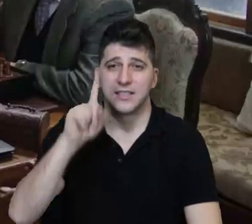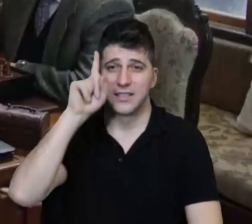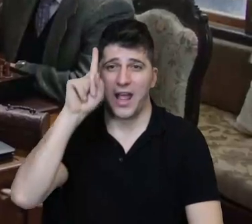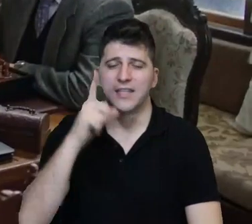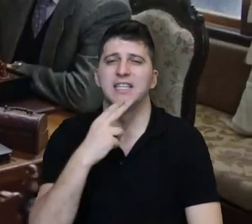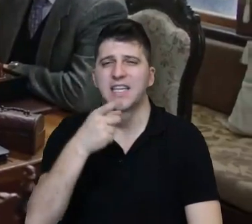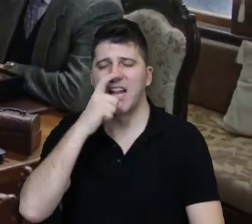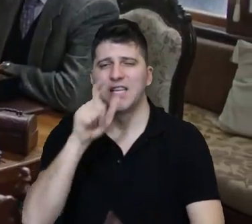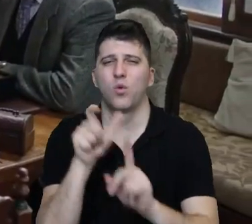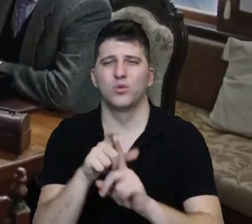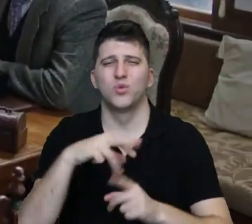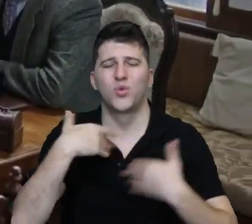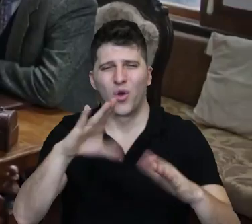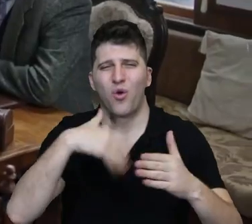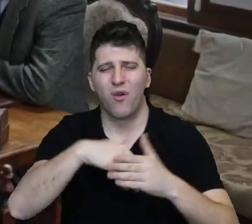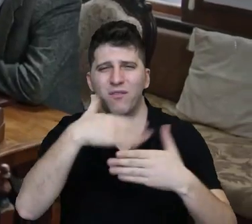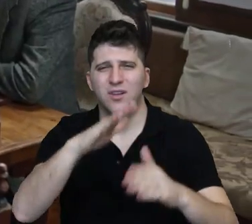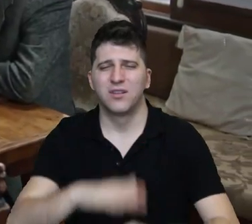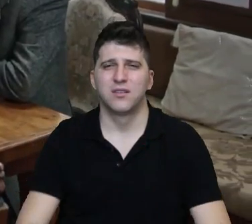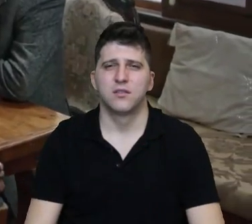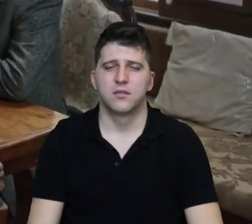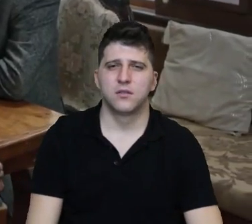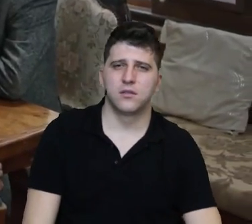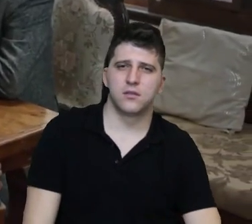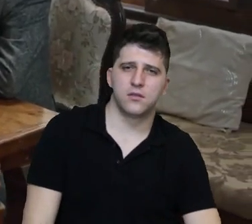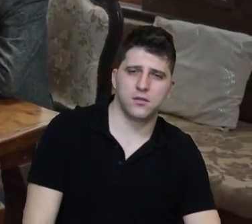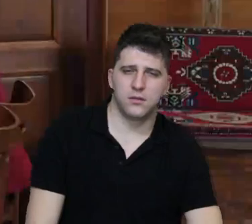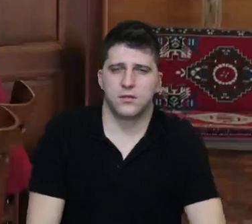Yürü! Santral konağa dağıldı.